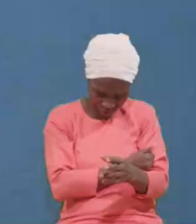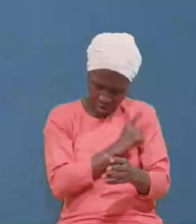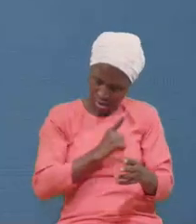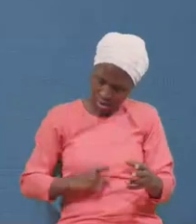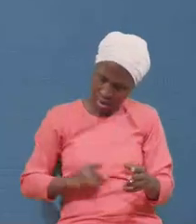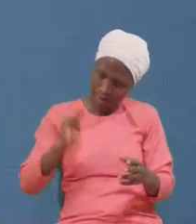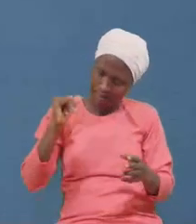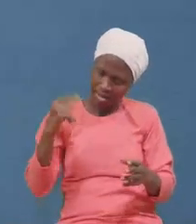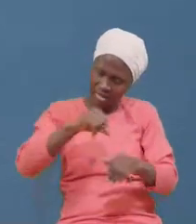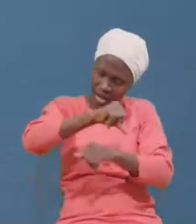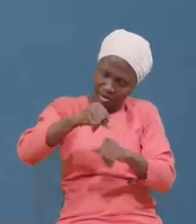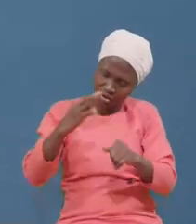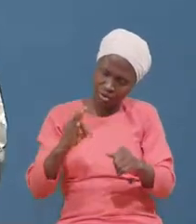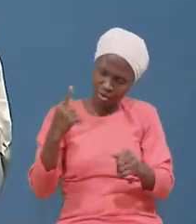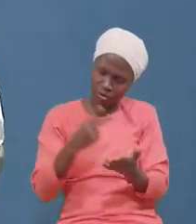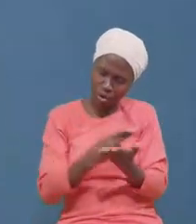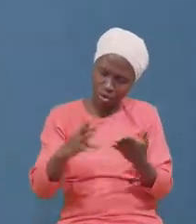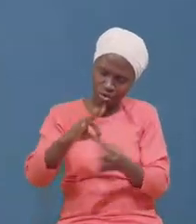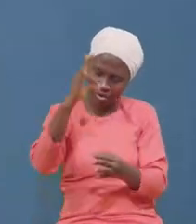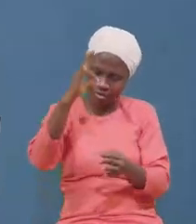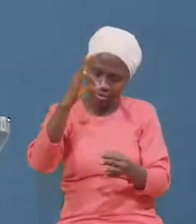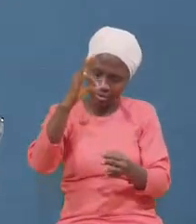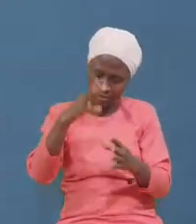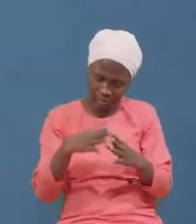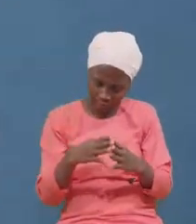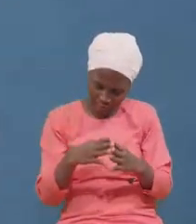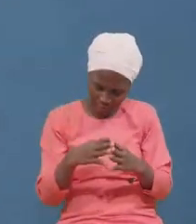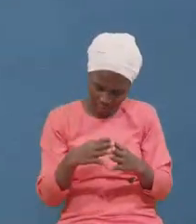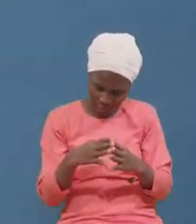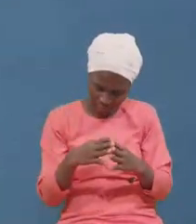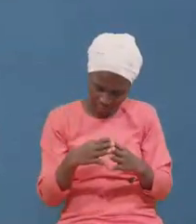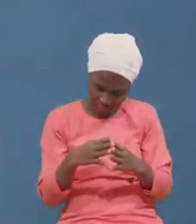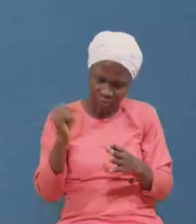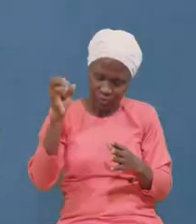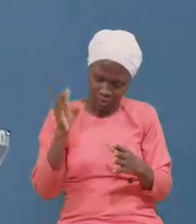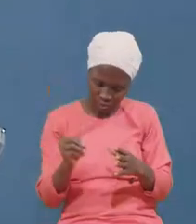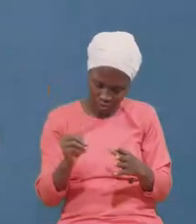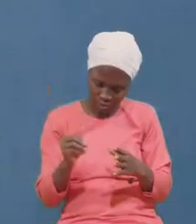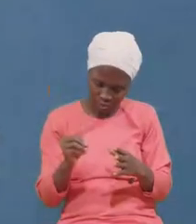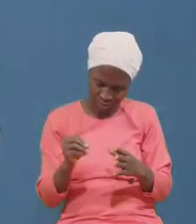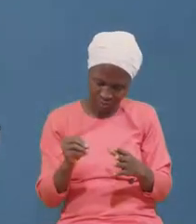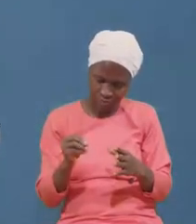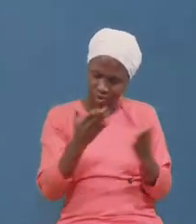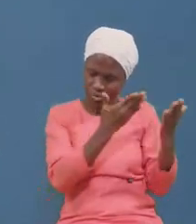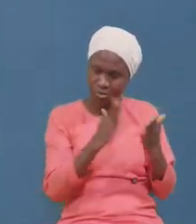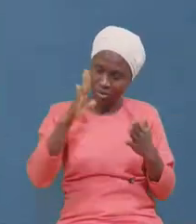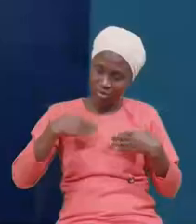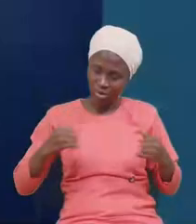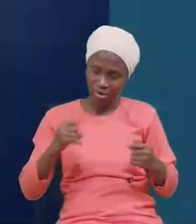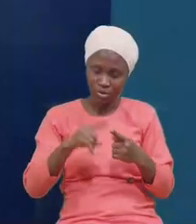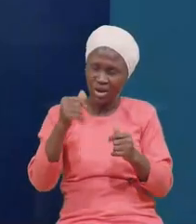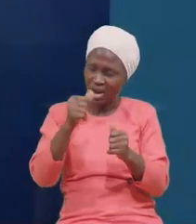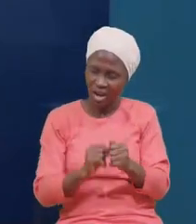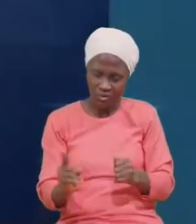ది అనాయింటింగ్ ఆఫ్ ది హోలీ గోస్ట్. ప్రభువా మీ పరిశుద్ధాత్మ అభిషేకముతో. ఫర్ యువర్ హీలింగ్ టు ఎవరీవన్